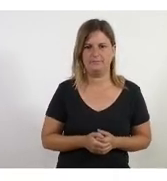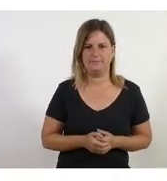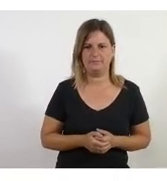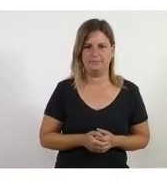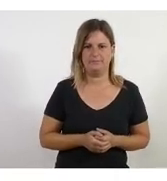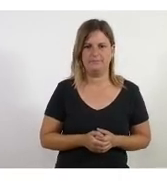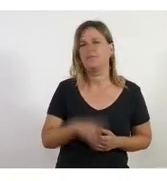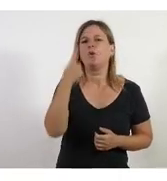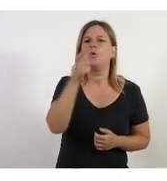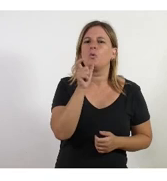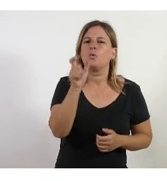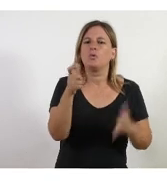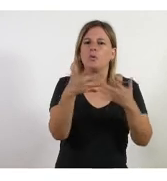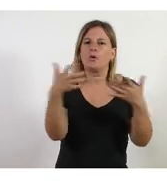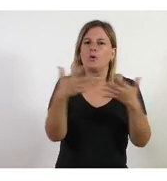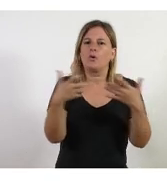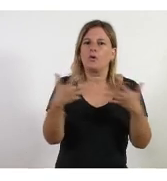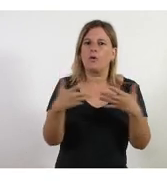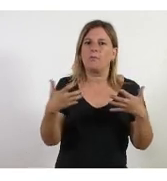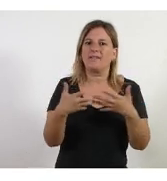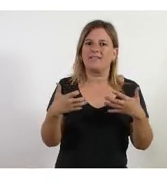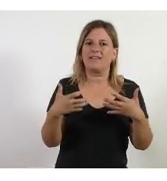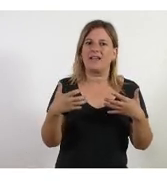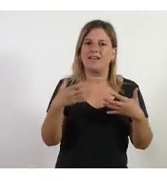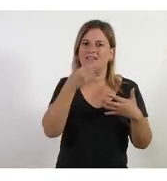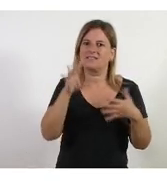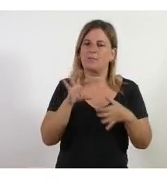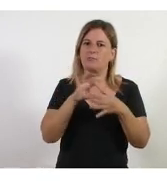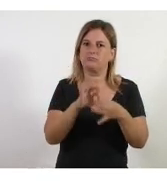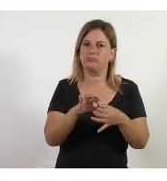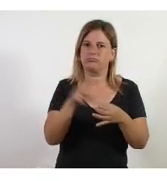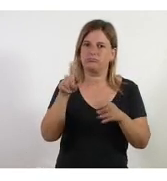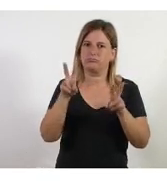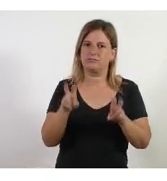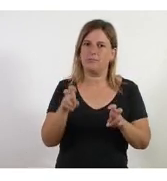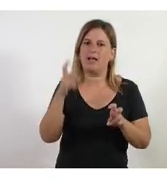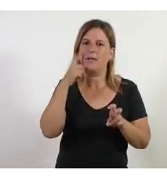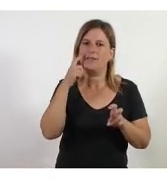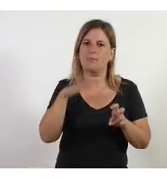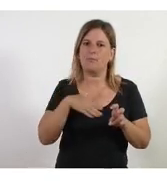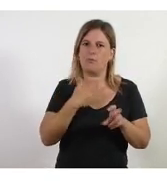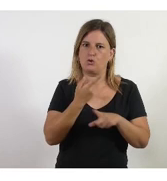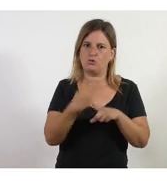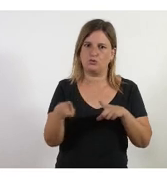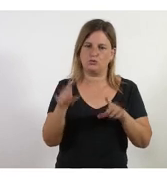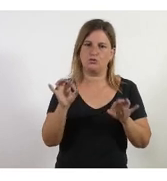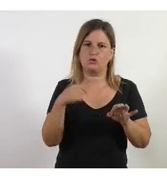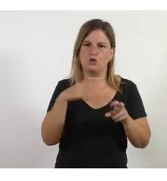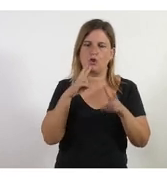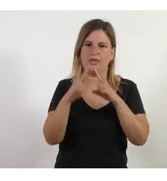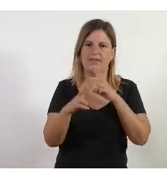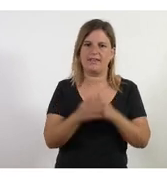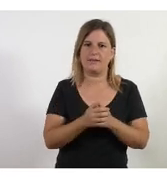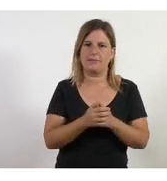Justament tenim un comentari que crec que lliga amb el que estaves comentant ara, Mercè. Si li vols donar un to diferent, perfecte, jo t'ho